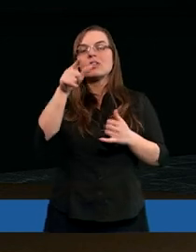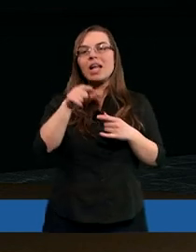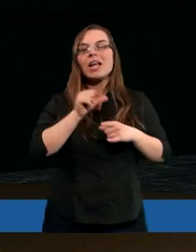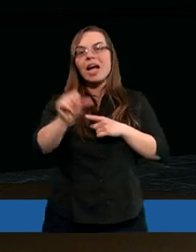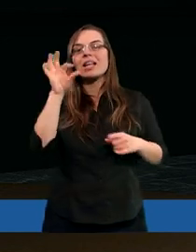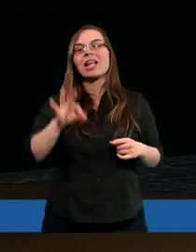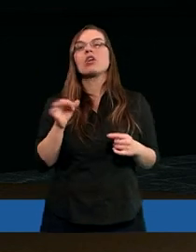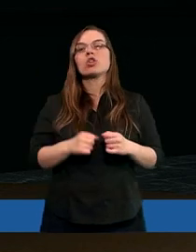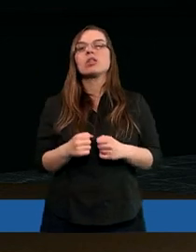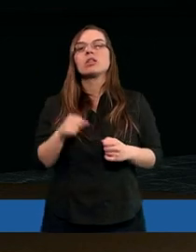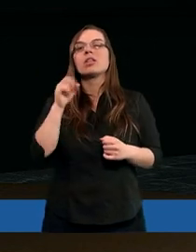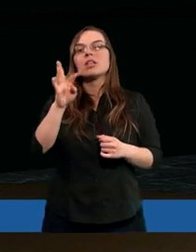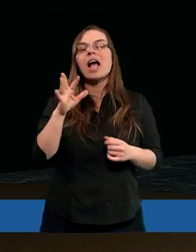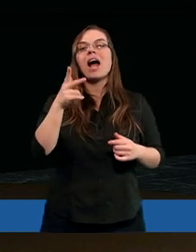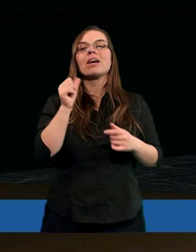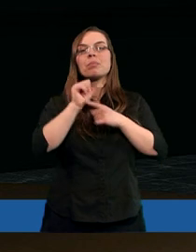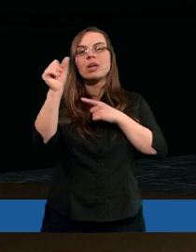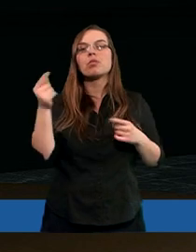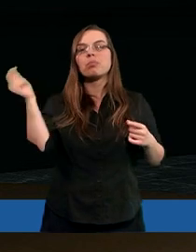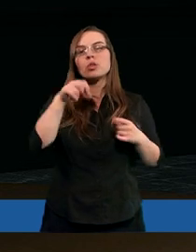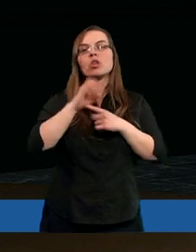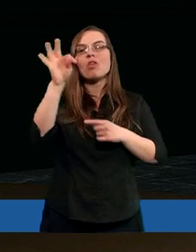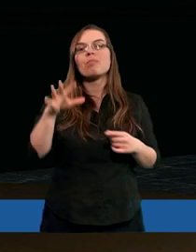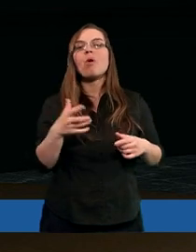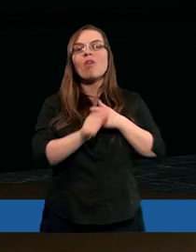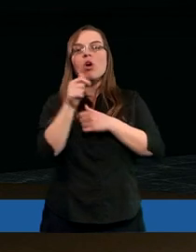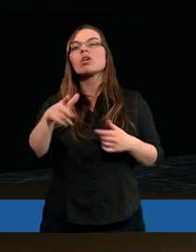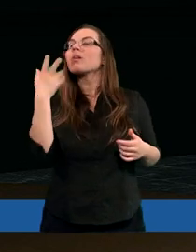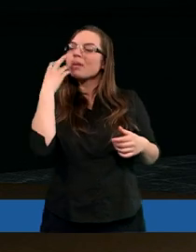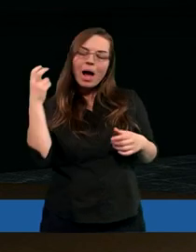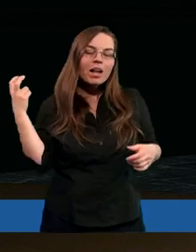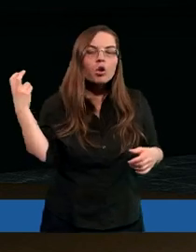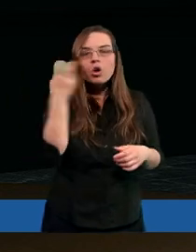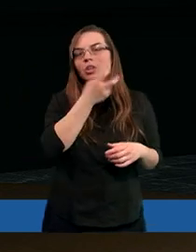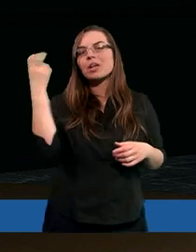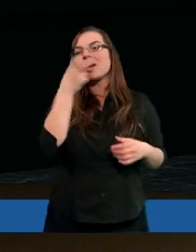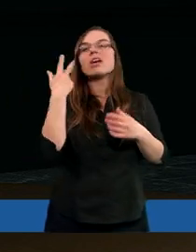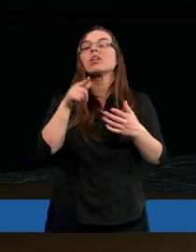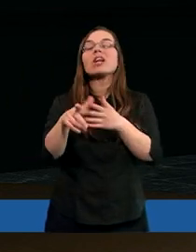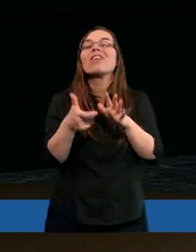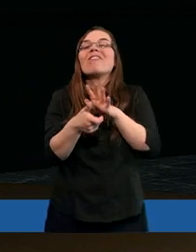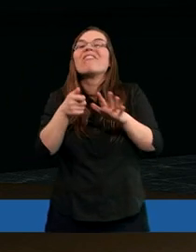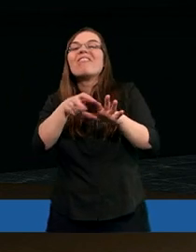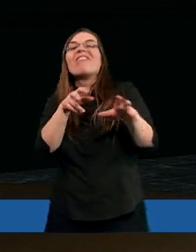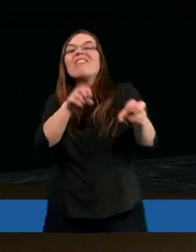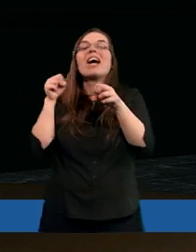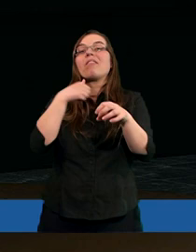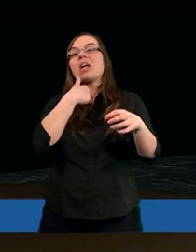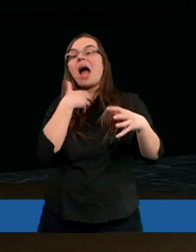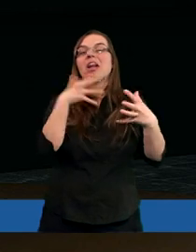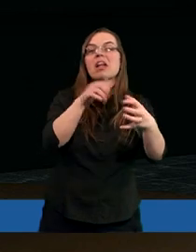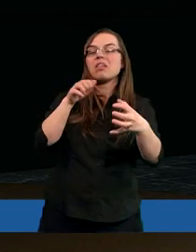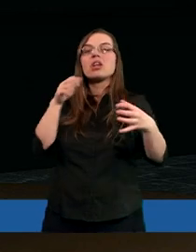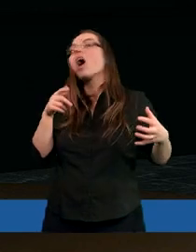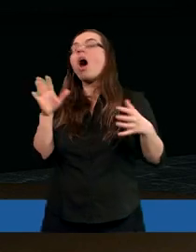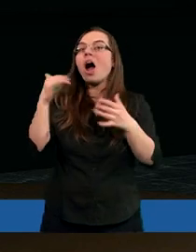jesteś, każ mi przyjść do siebie po wodzie. To jest bardzo ciekawe, że w tym momencie to nie jest to, że się wyrywa, ale Panie, jeżeli Ty